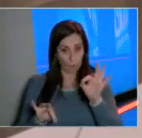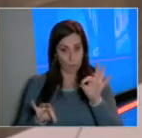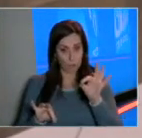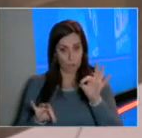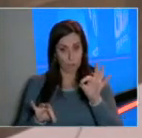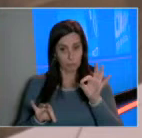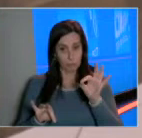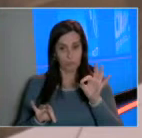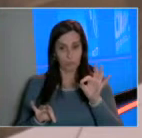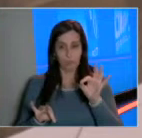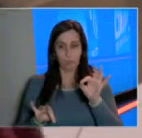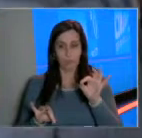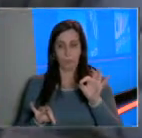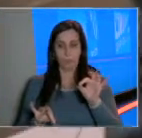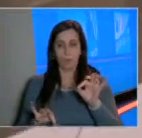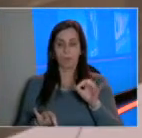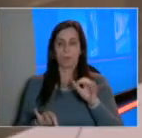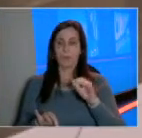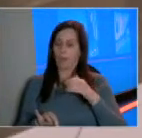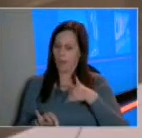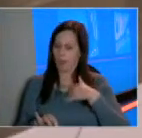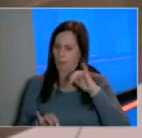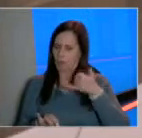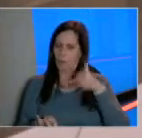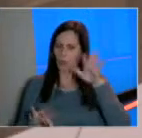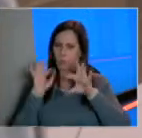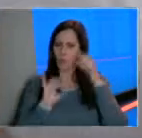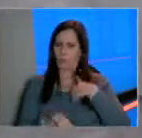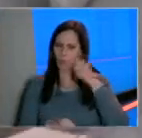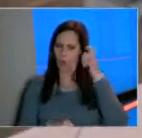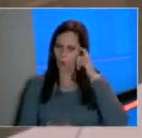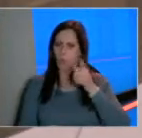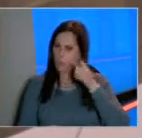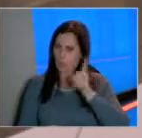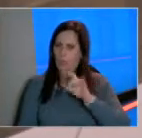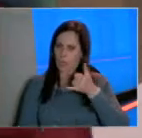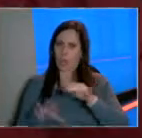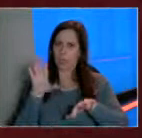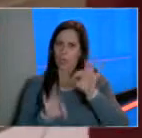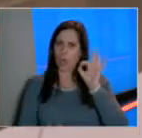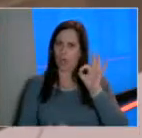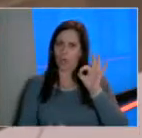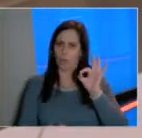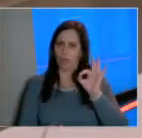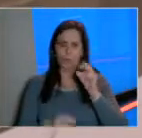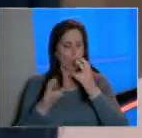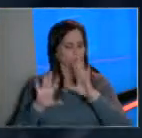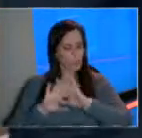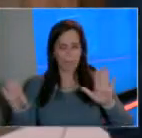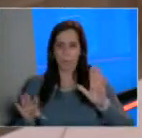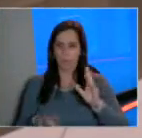אולי? לא, ממש לא. כי אני מאלה שחושבת שצריך להצביע, בכל